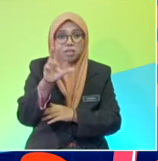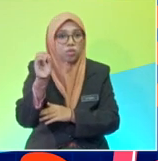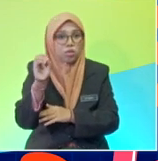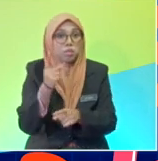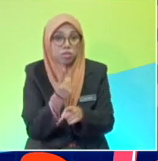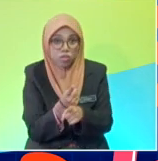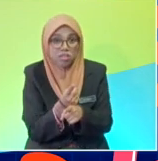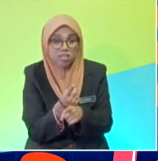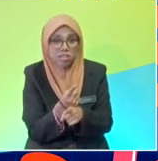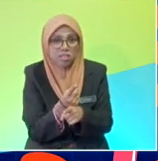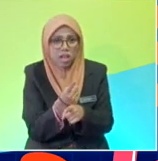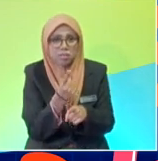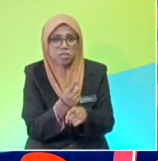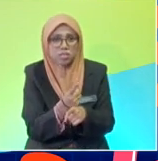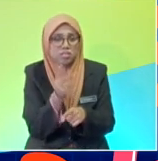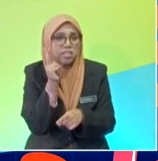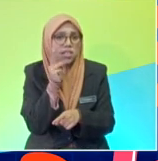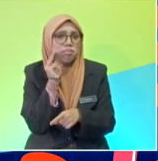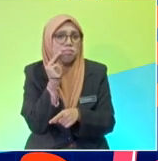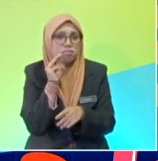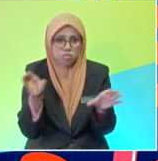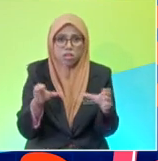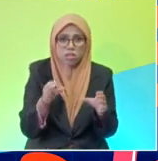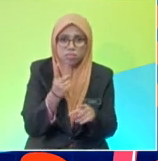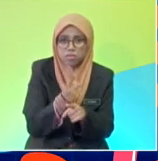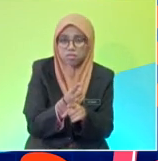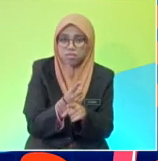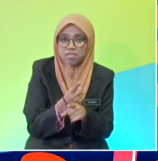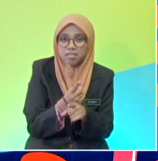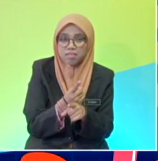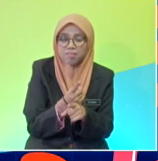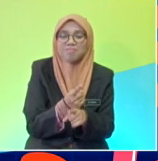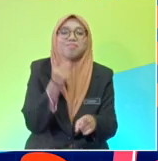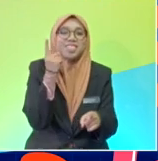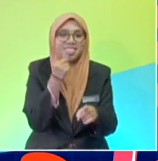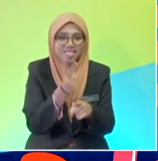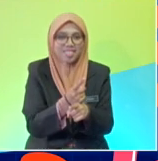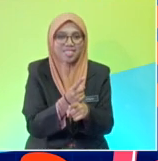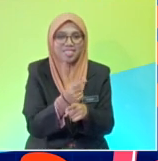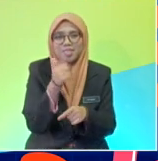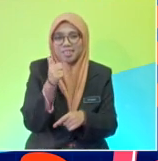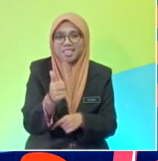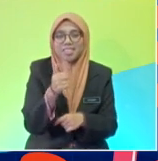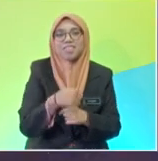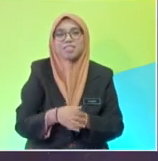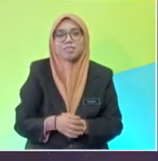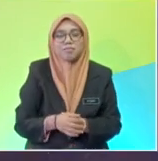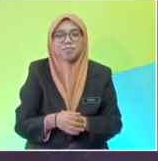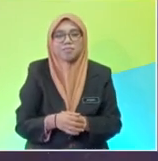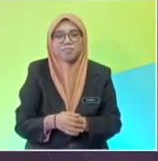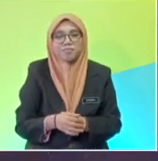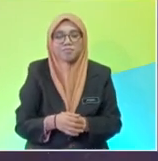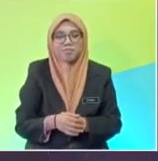rumah. Kak Mira buat ni betul ke tidak? Betul tak kawan-kawan? Betul ke cikgu? Betul. Betul. Wow. Yeay. Well